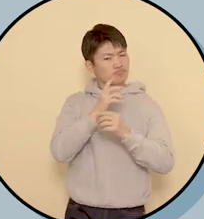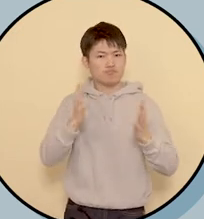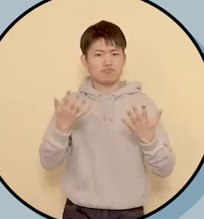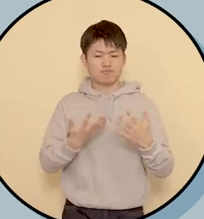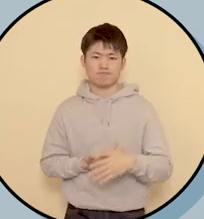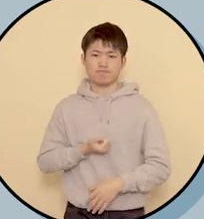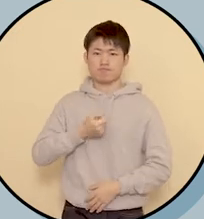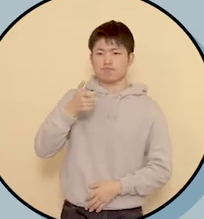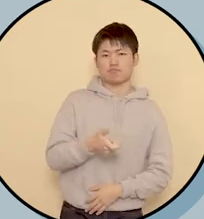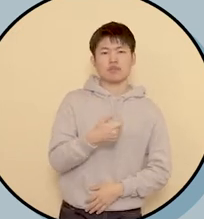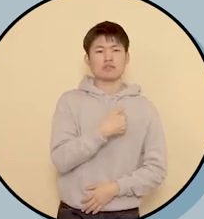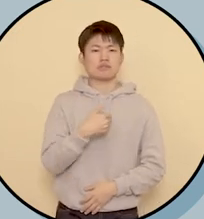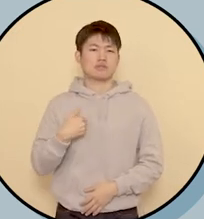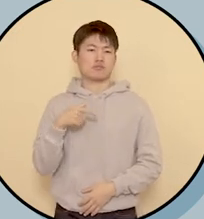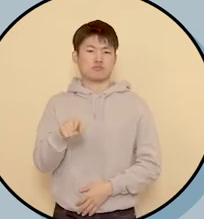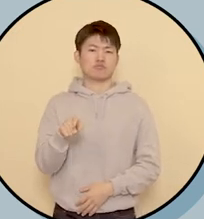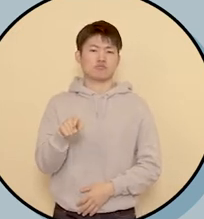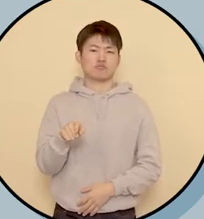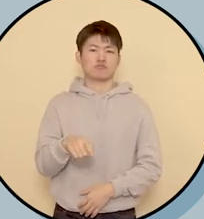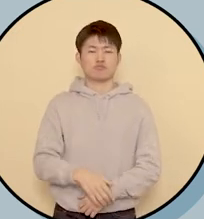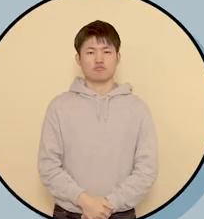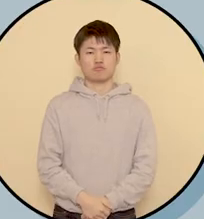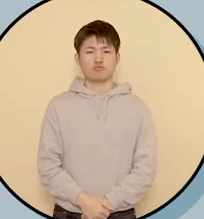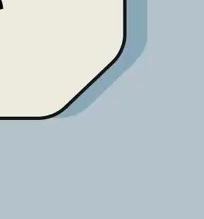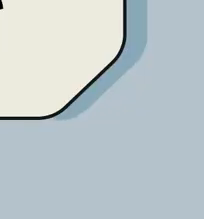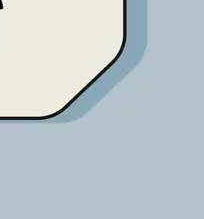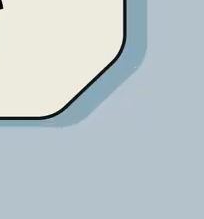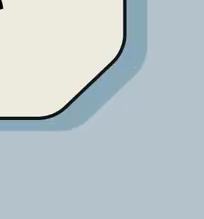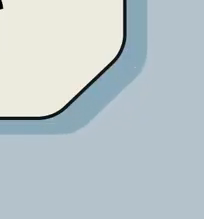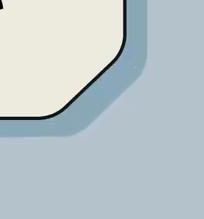これ間違ってませんかっていうことにはなりづらいというか。